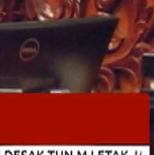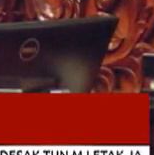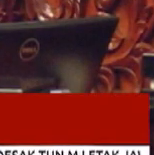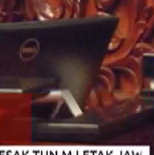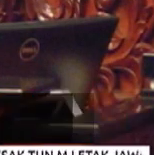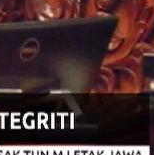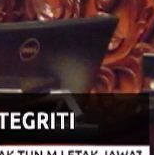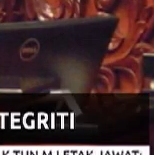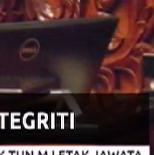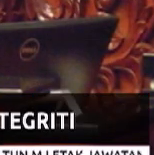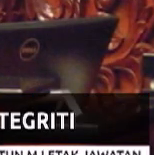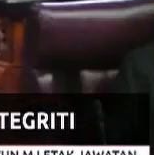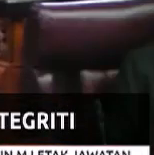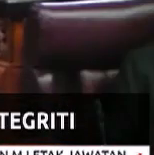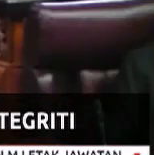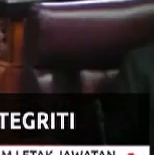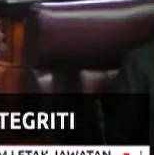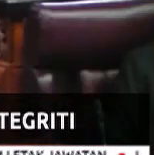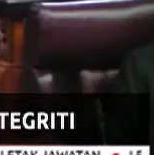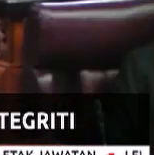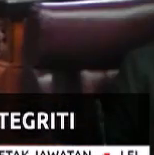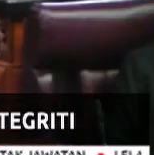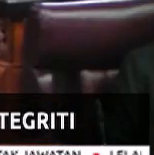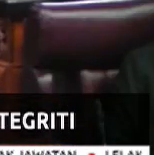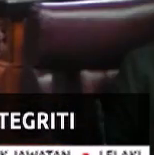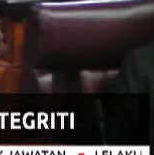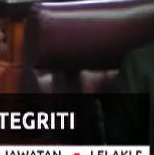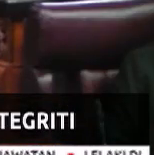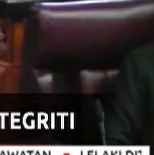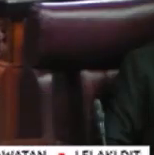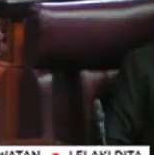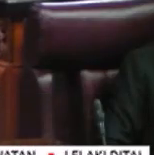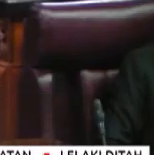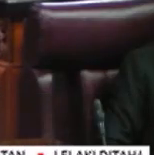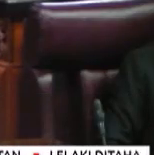Dewan Negara sembah tahniah kepada Yang di-Pertuan Agong.